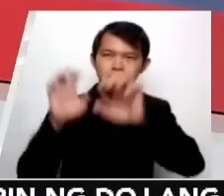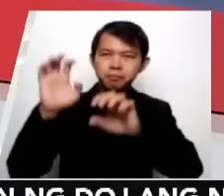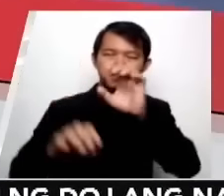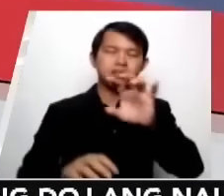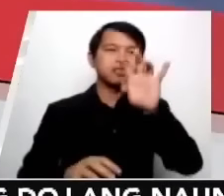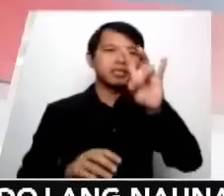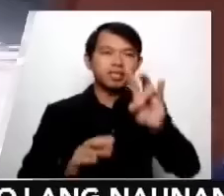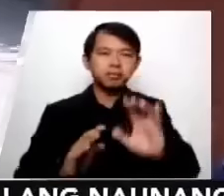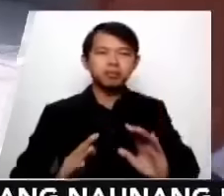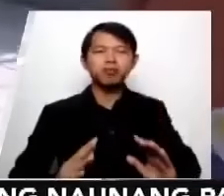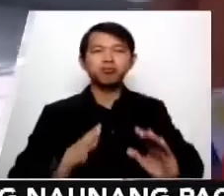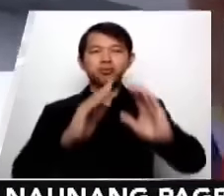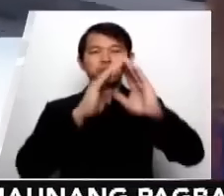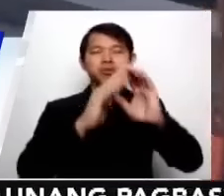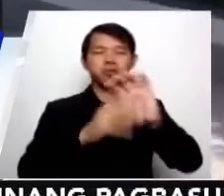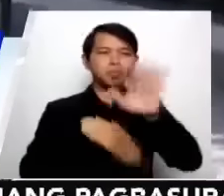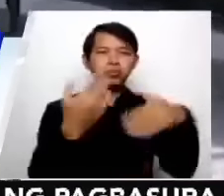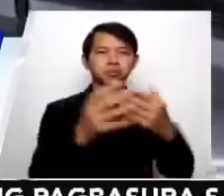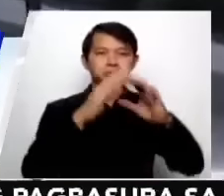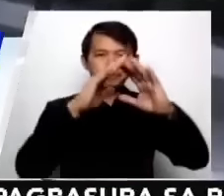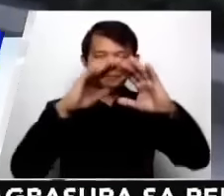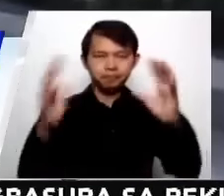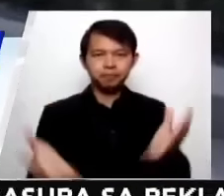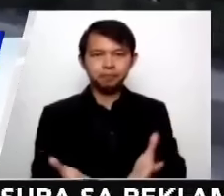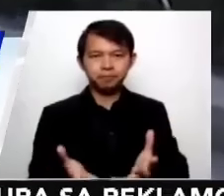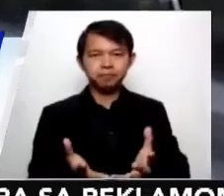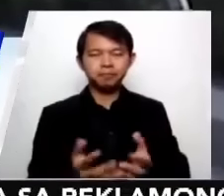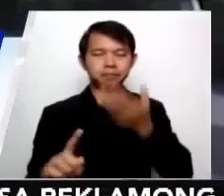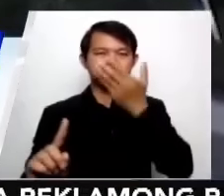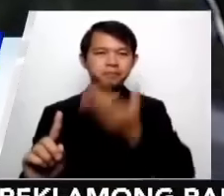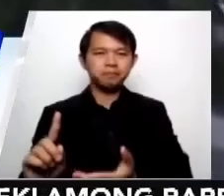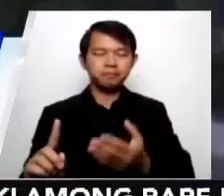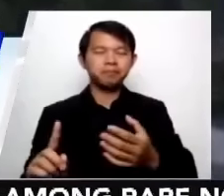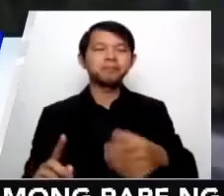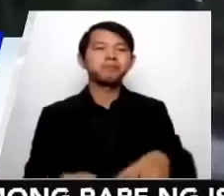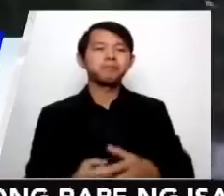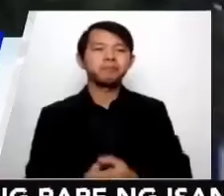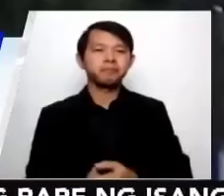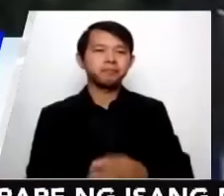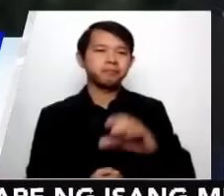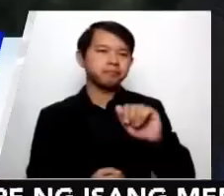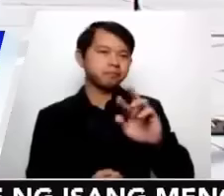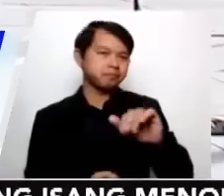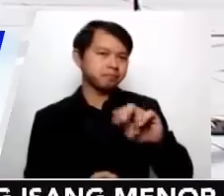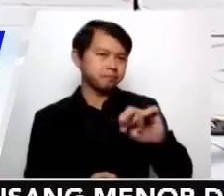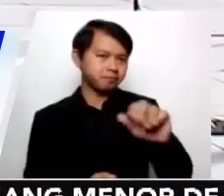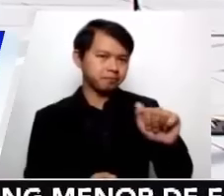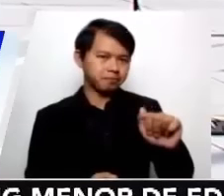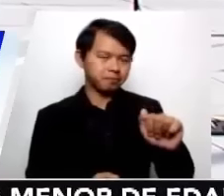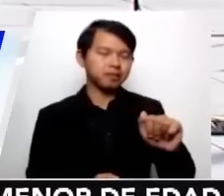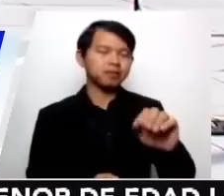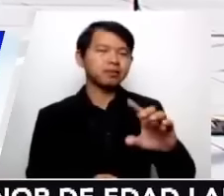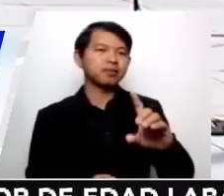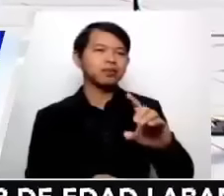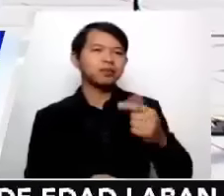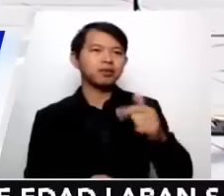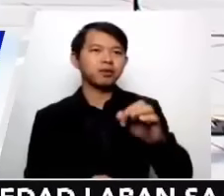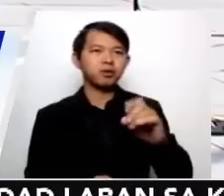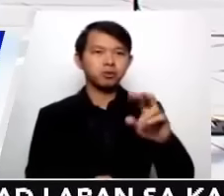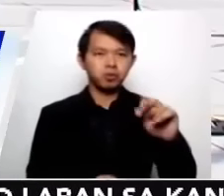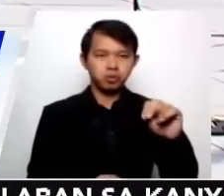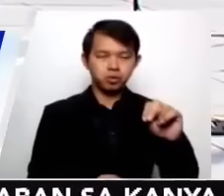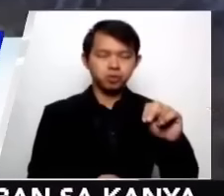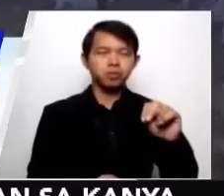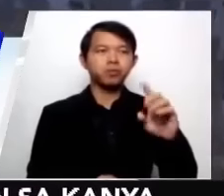mundo. Kinilala si Coast Guard Lieutenant Commander Karina Dayundon sa Stop and Salute Flag Raising Ceremony sa Rizal